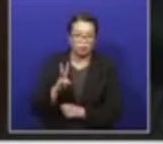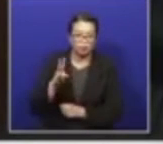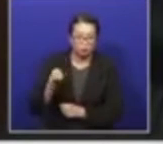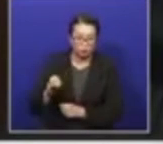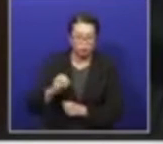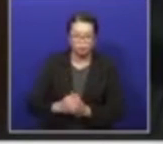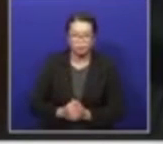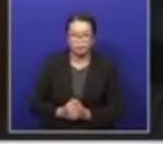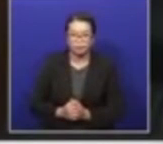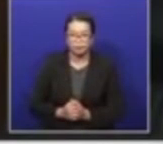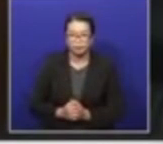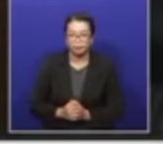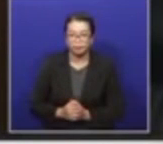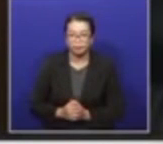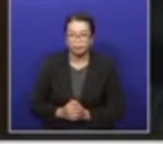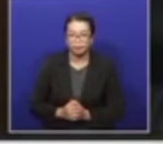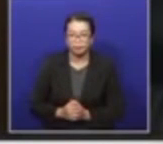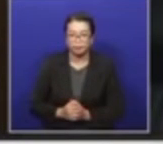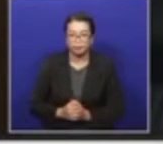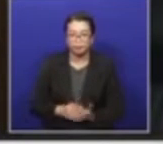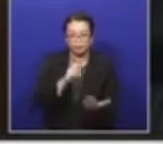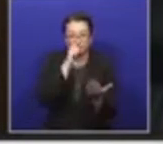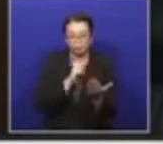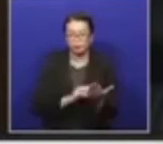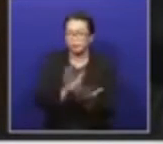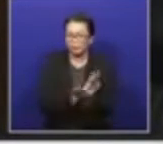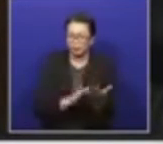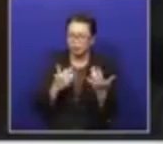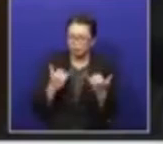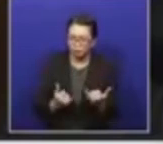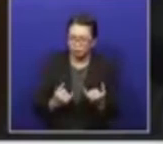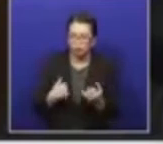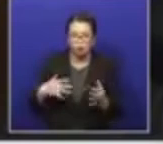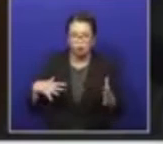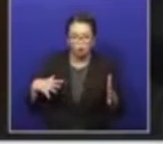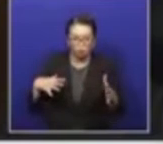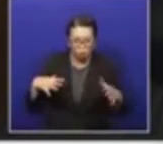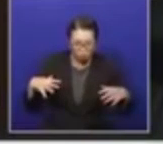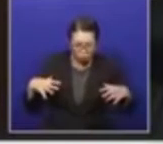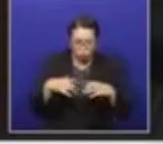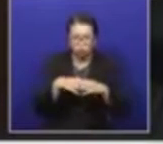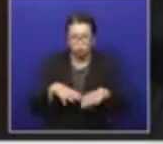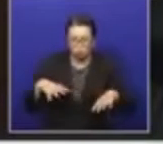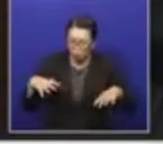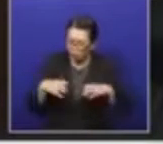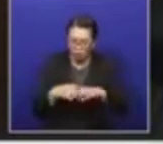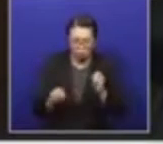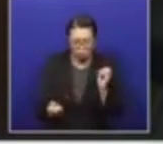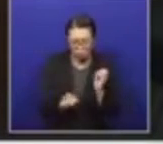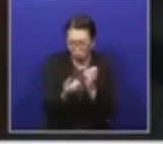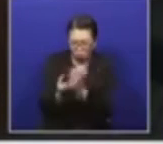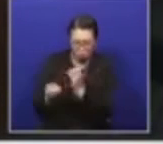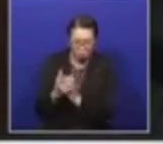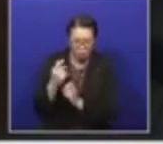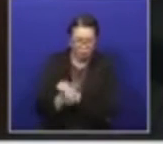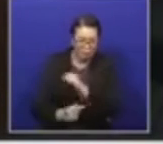ธานและเพื่อนสมาชิกว่าประเทศไทยนี่นะครับความสูญเสียจากอุบัติเหตุเนี่ยนะครับปีหนึ่งเนี่ยนะครับ